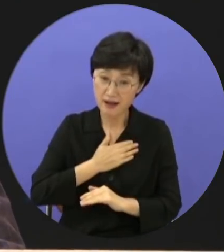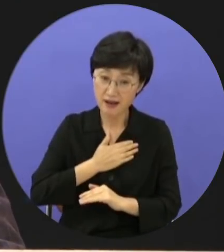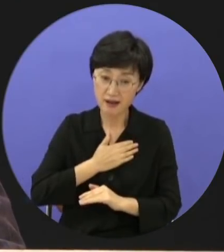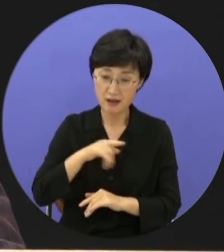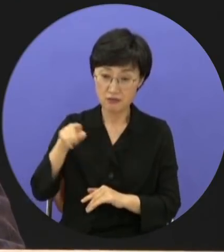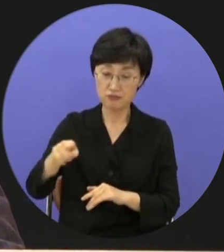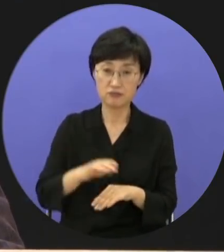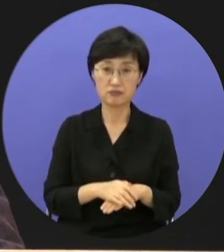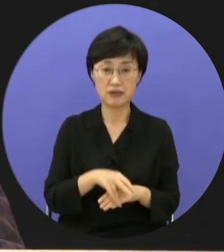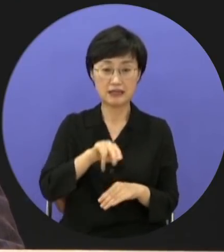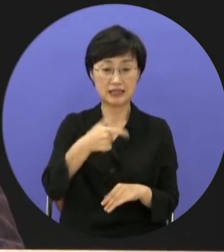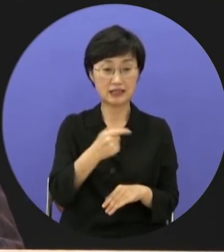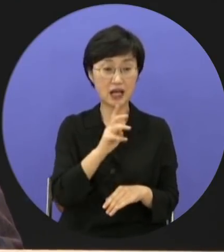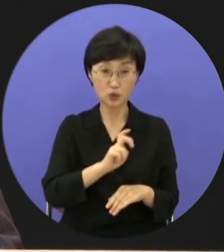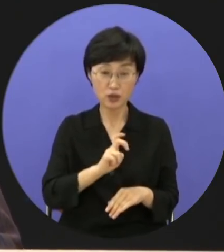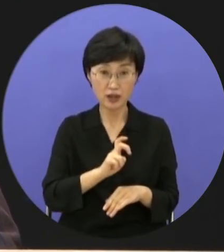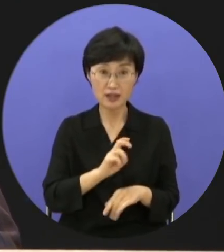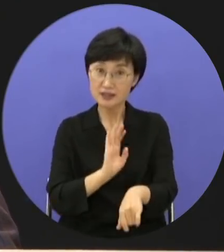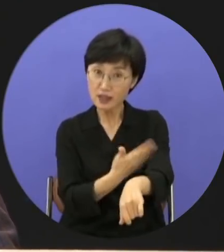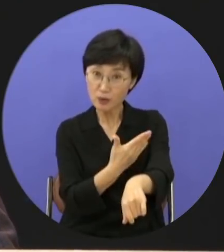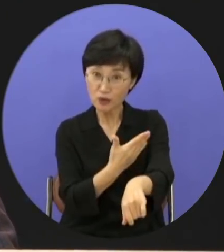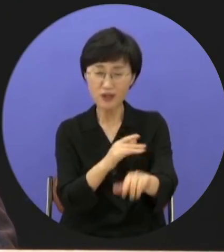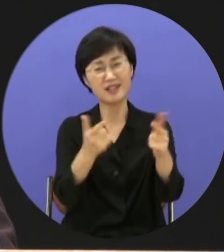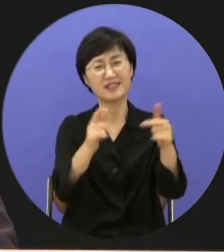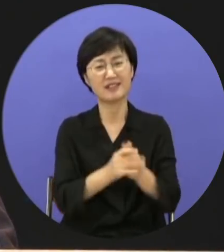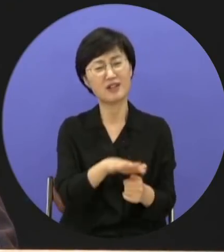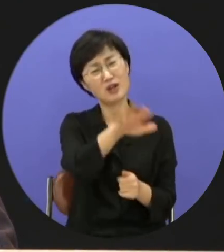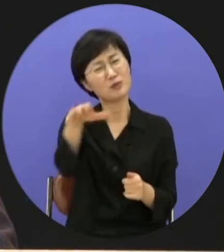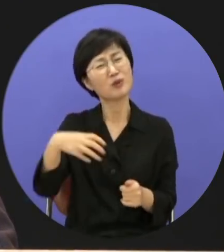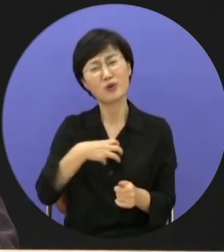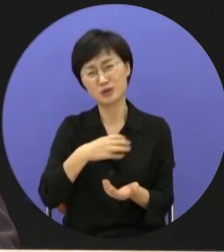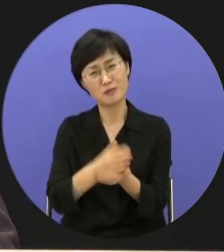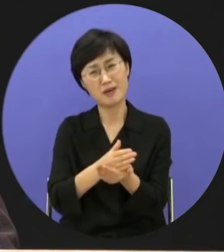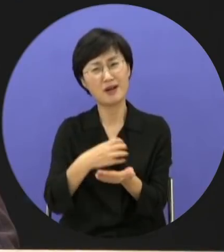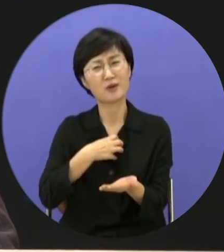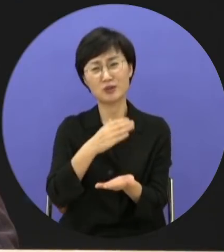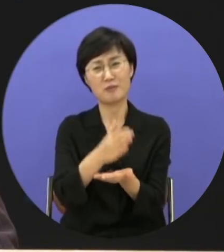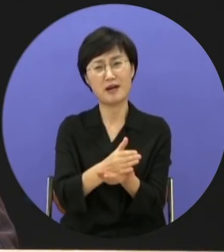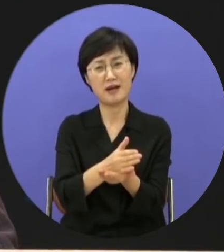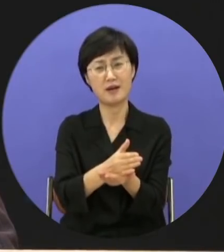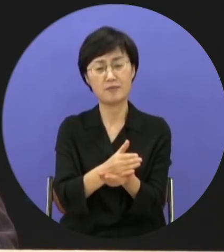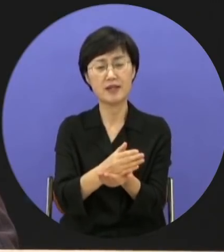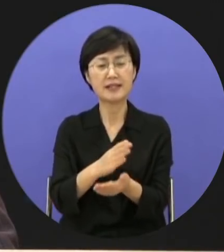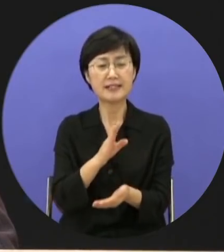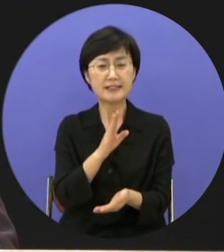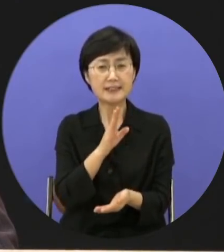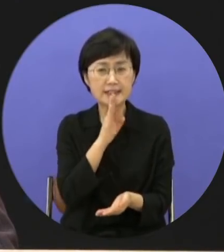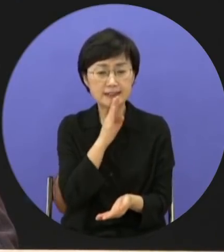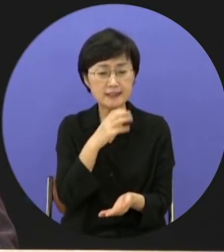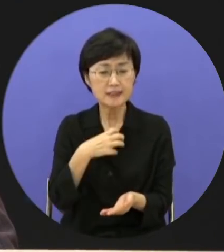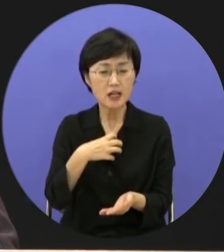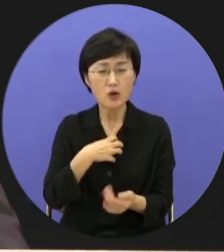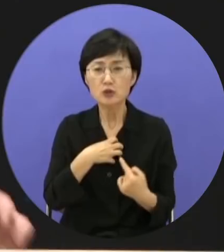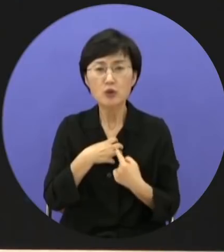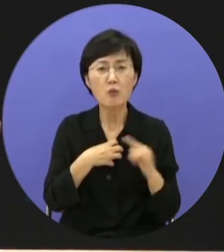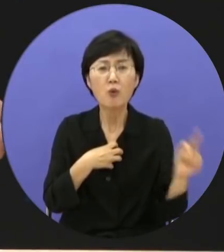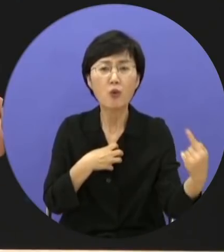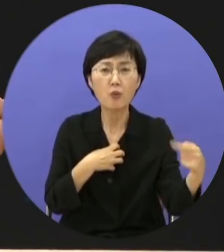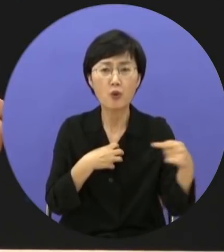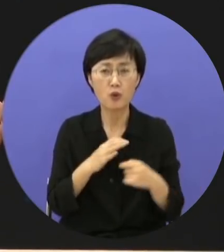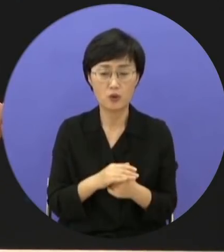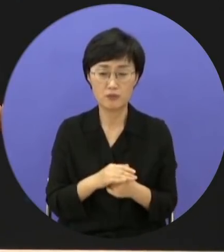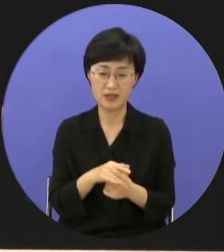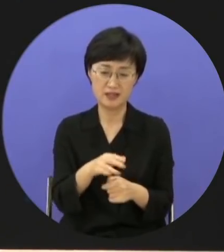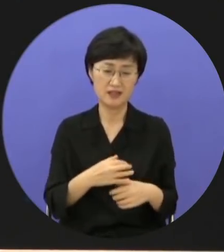쓸데없는 걱정들 하지 마세요. So don't concern yourself with these needless worries. 진짜 걱정을 해야 됩니다. You need to have the true 그렇죠. worries.